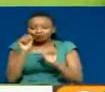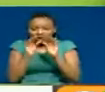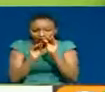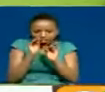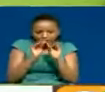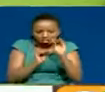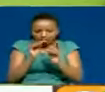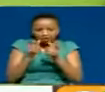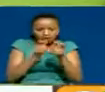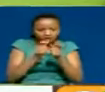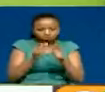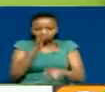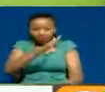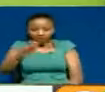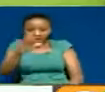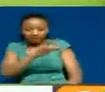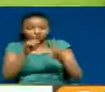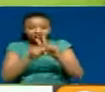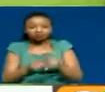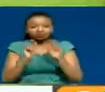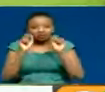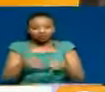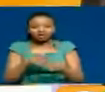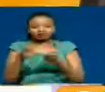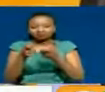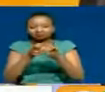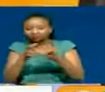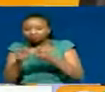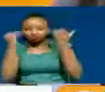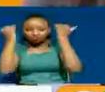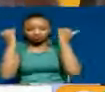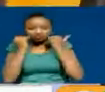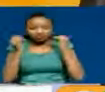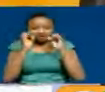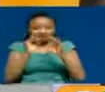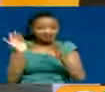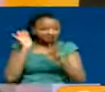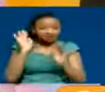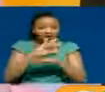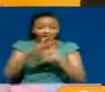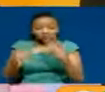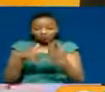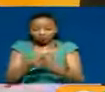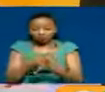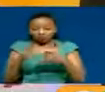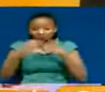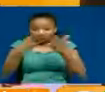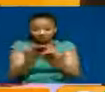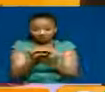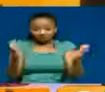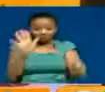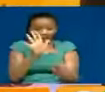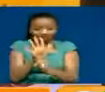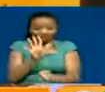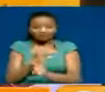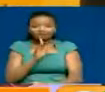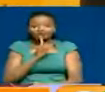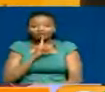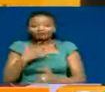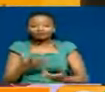kumanipulate parliament na anaweza kumanipulate judiciary. Na ukiwasikiza viongozi wote, tasikia wengi